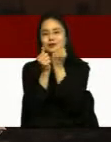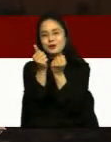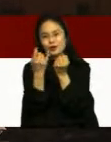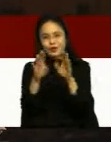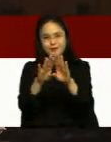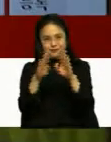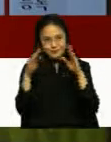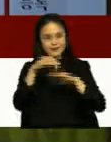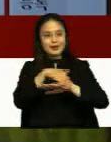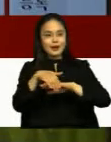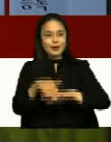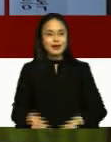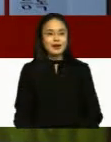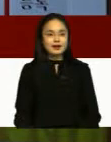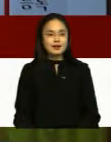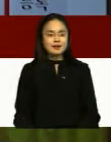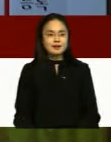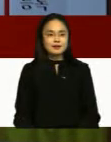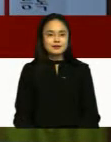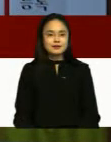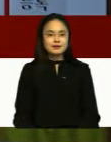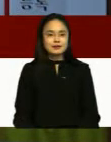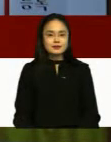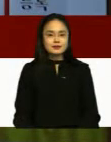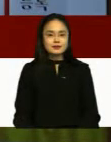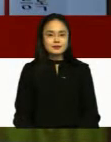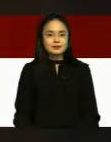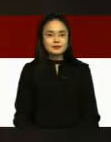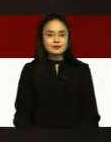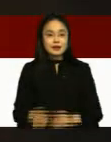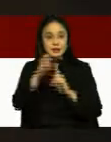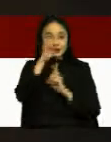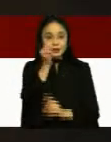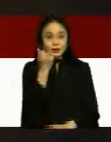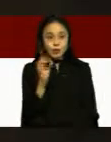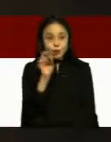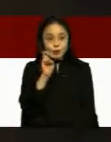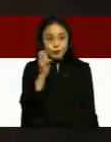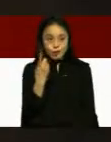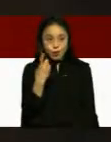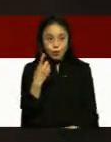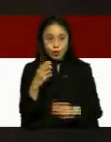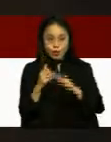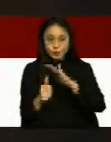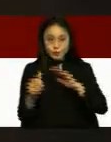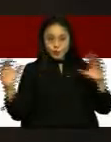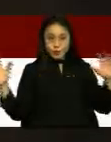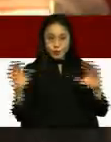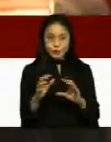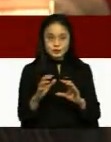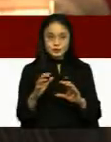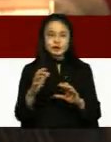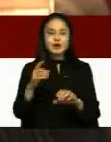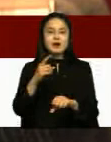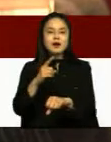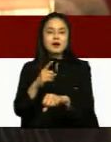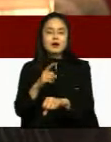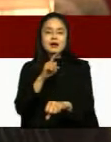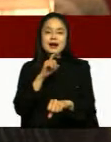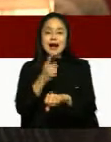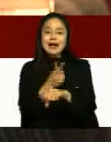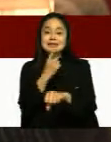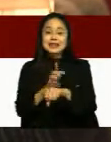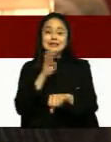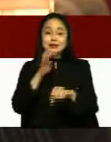충암고 윤기영 교사와 세모 * 교육 협동조합이 홍무 대표가 각 100분 씩 강의를 진행할 예정입니다 주제는